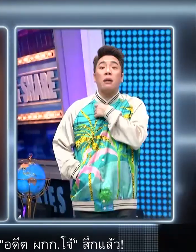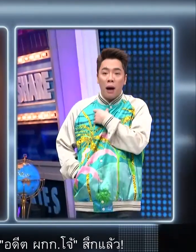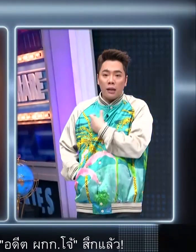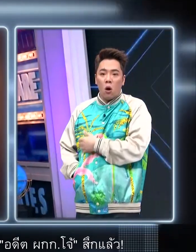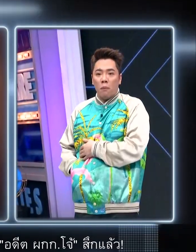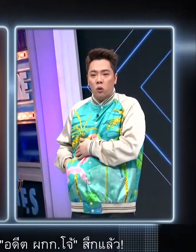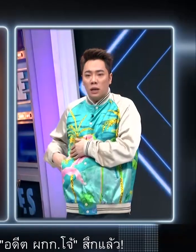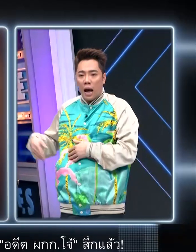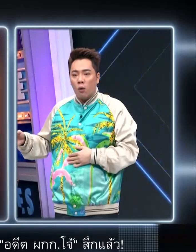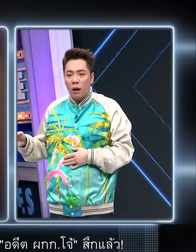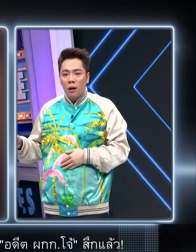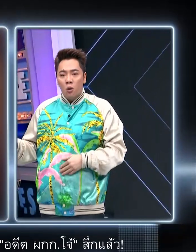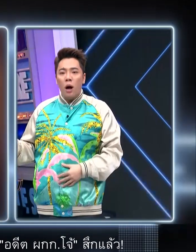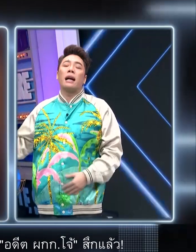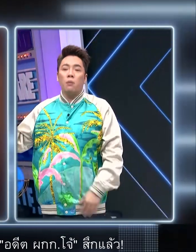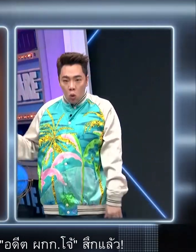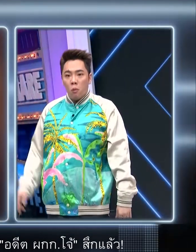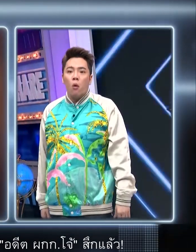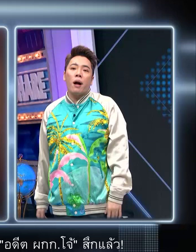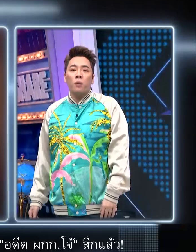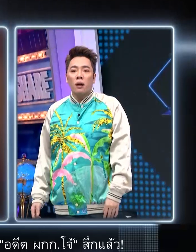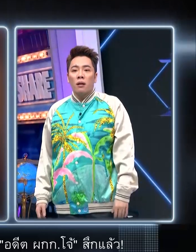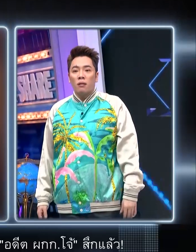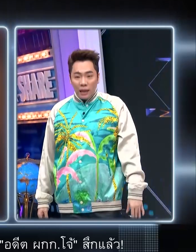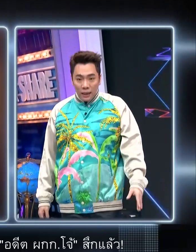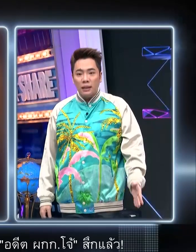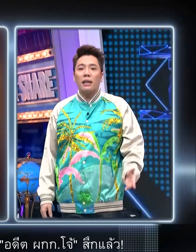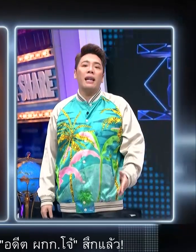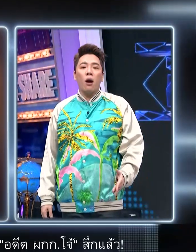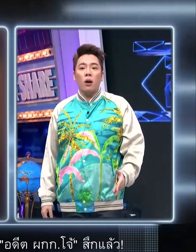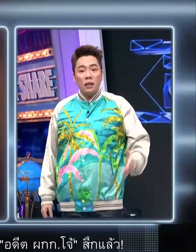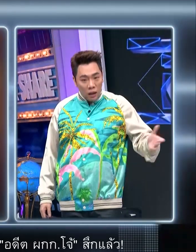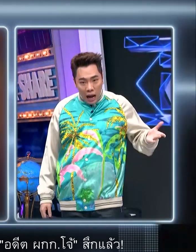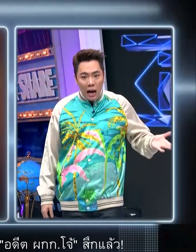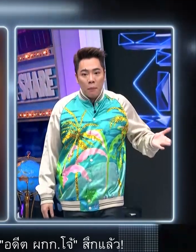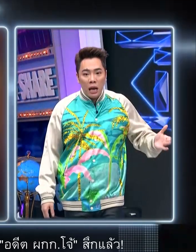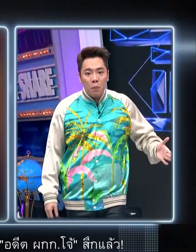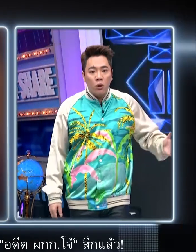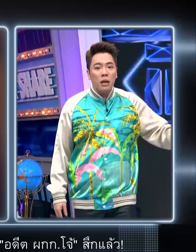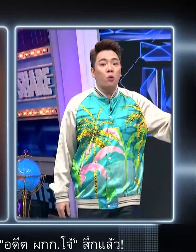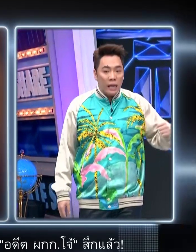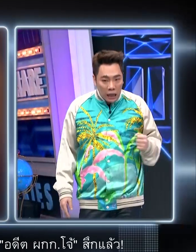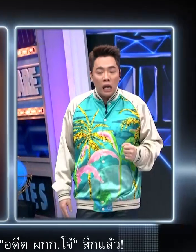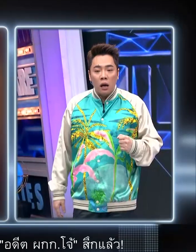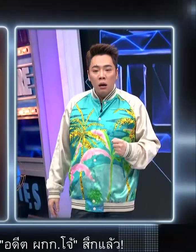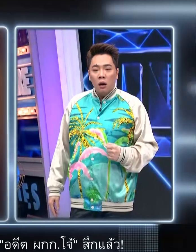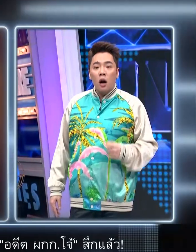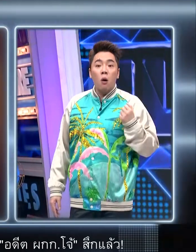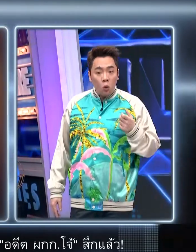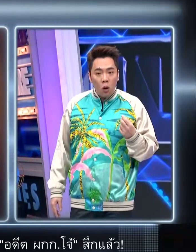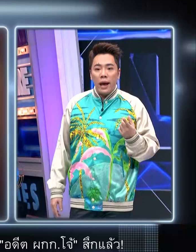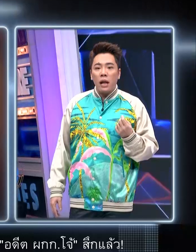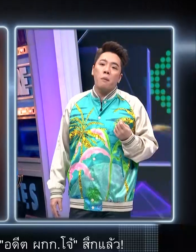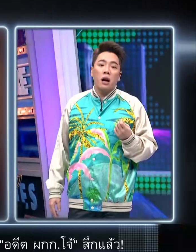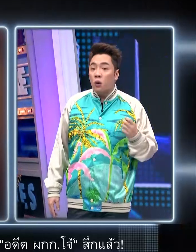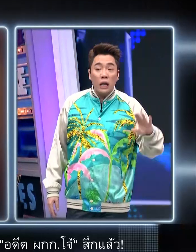องก็ได้สัมภาษณ์ต่อกับผู้สื่อข่าวเนี่ยว่าอย่างที่บุกโกบอกว่าหลังจากสึกจากนี้แล้วก็จะเดินทางกลับไปที่อำเภอวิเชียรบุรีทันทีเขาบอก